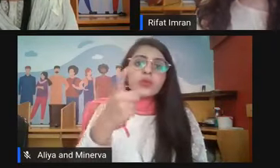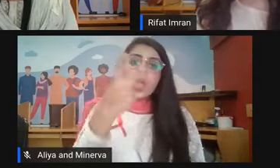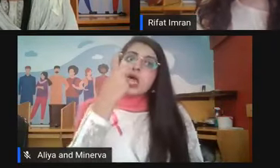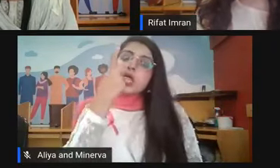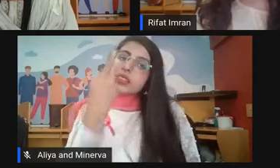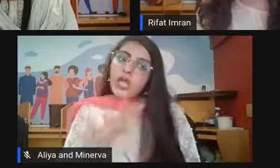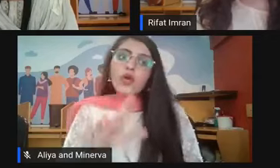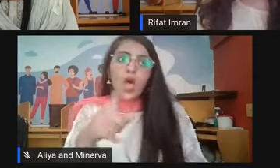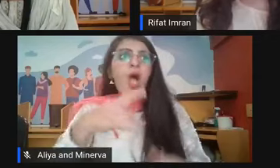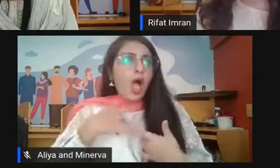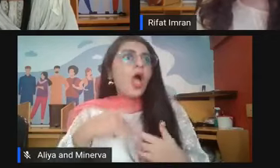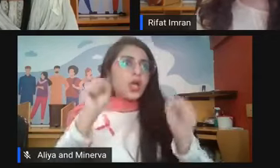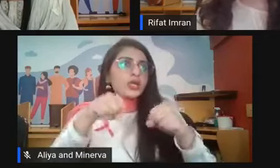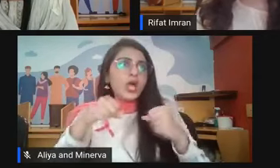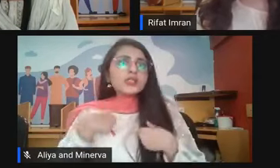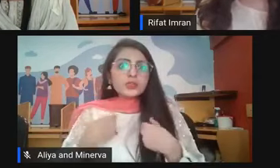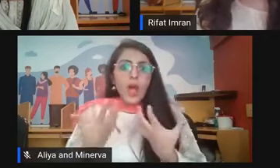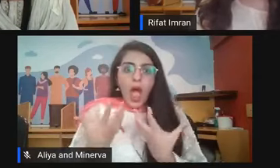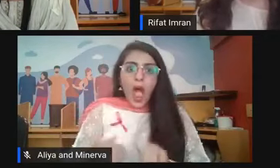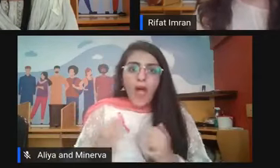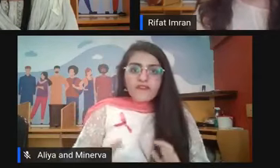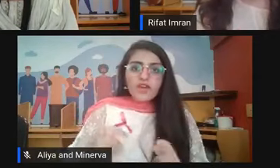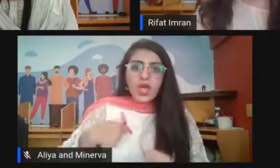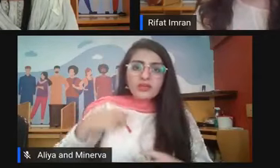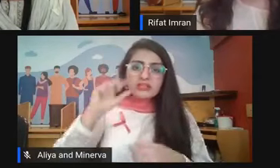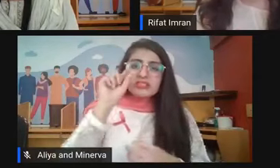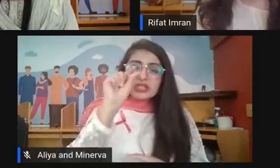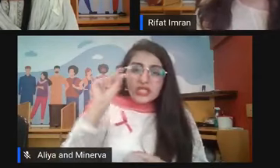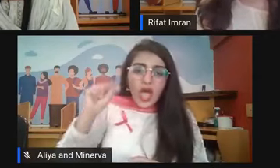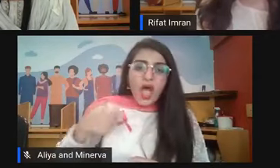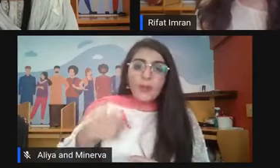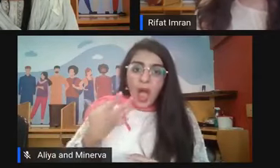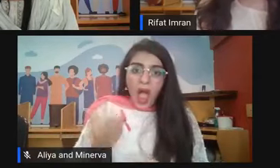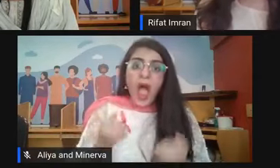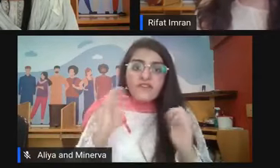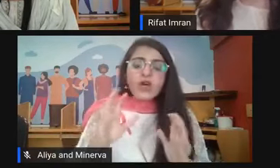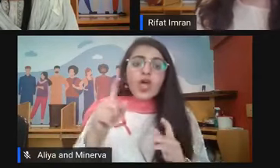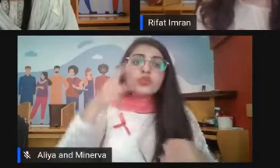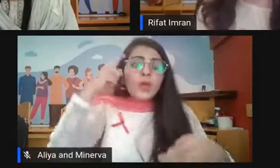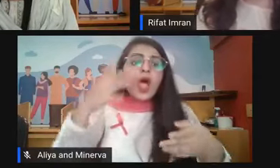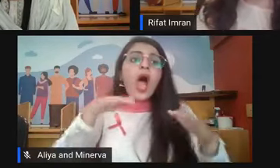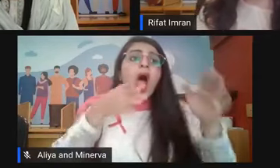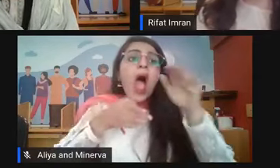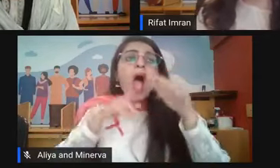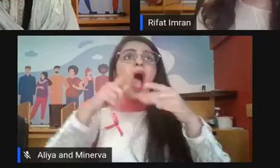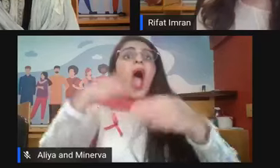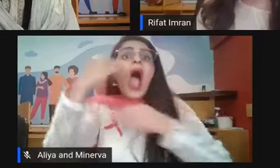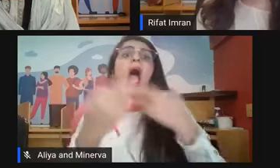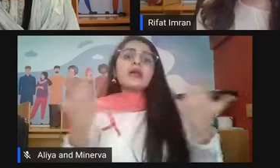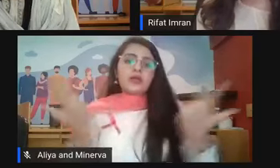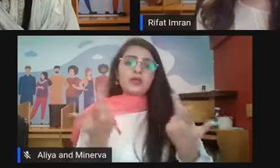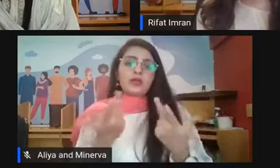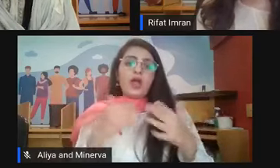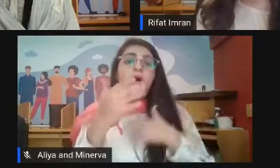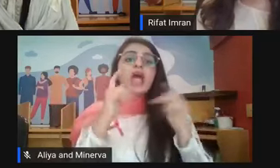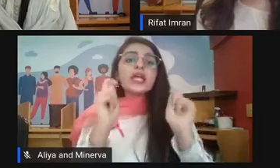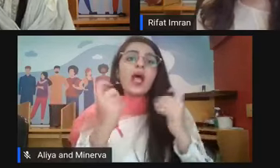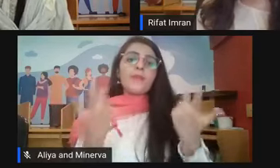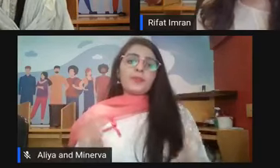यू डिटेक्टेड द फैक्ट दैट यू देयर इज अ लंप इन योर ब्रेस्ट, सो हाउ शुड वी गो अबाउट इट?